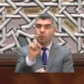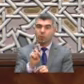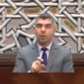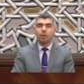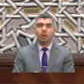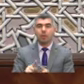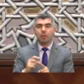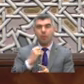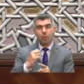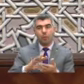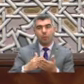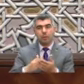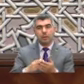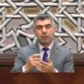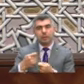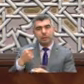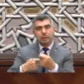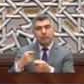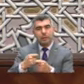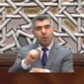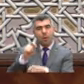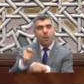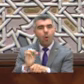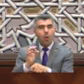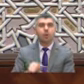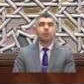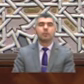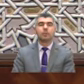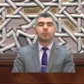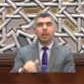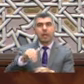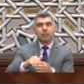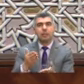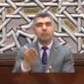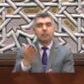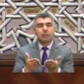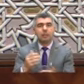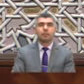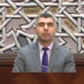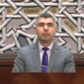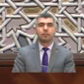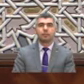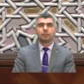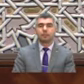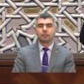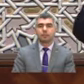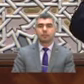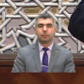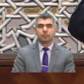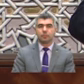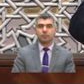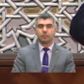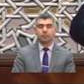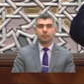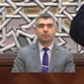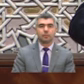الاقتصاد الاجتماعي التضامني للسيدات والسادة النواب المحترمين من الفريق الاستقلالي للوحدة التعادل والتعادلية. تفضلي السيدة النائبة